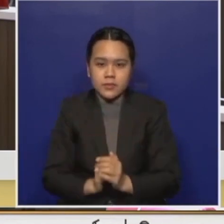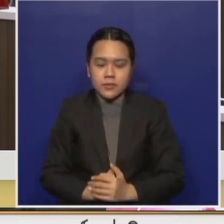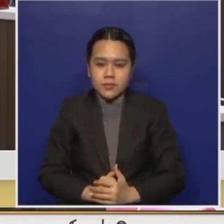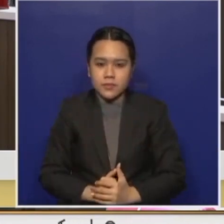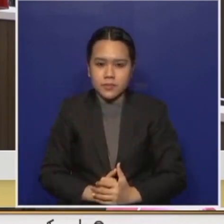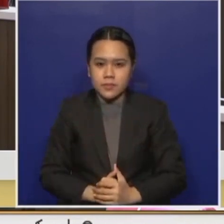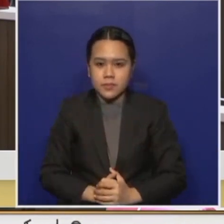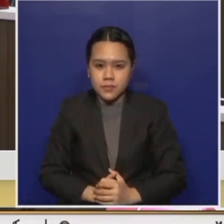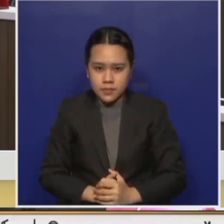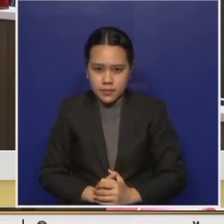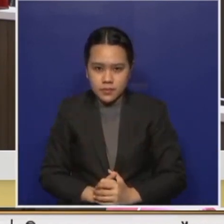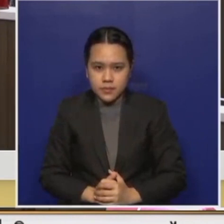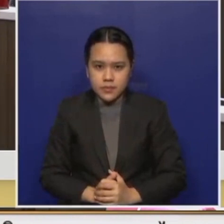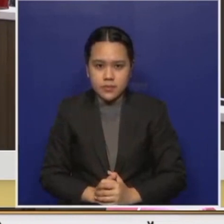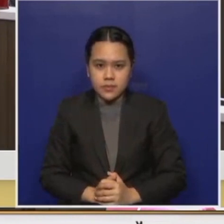ทำรา์ทกระรบ